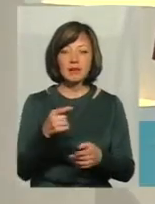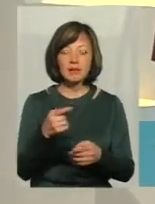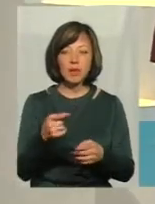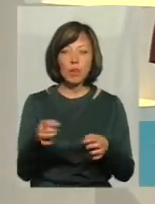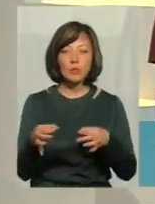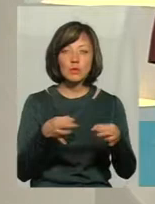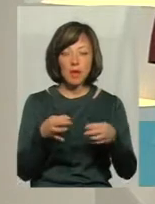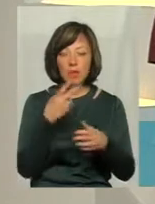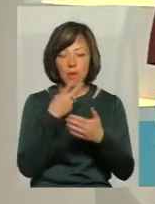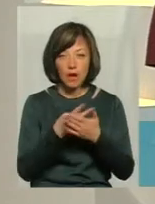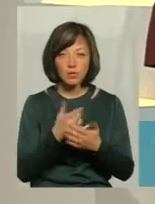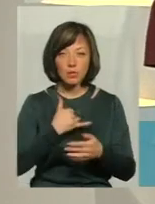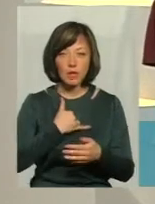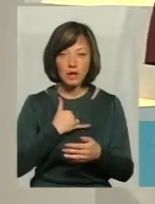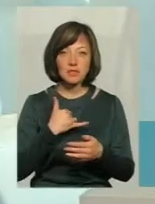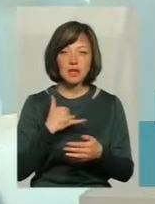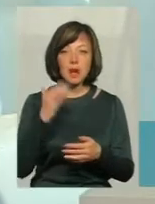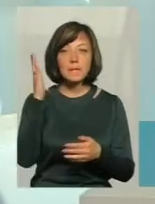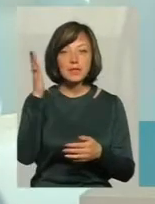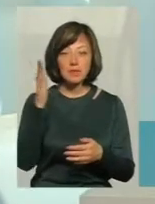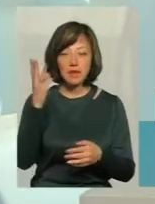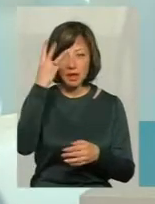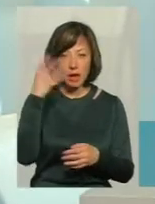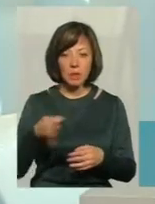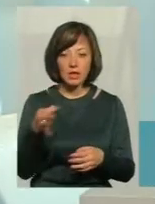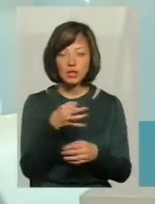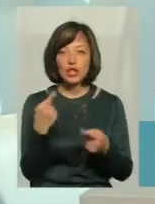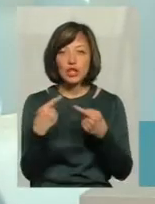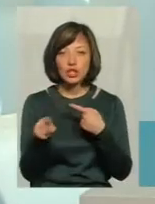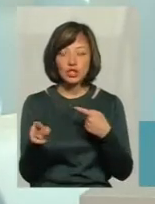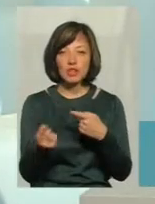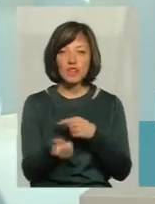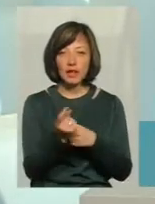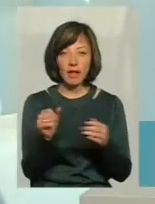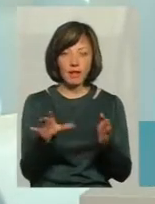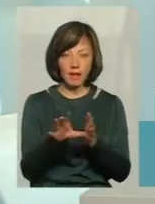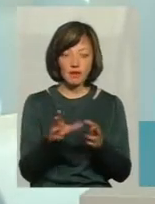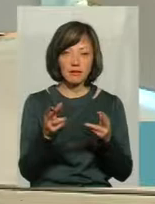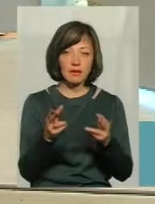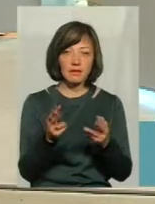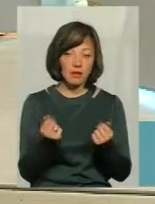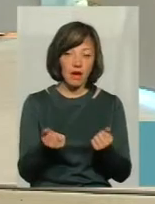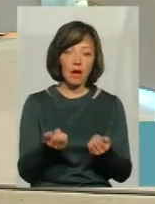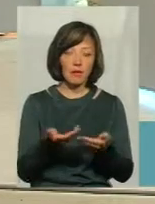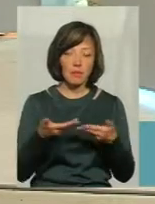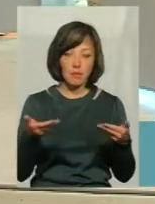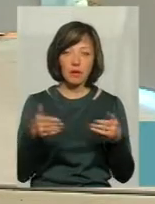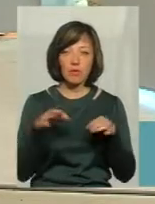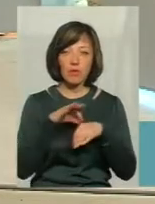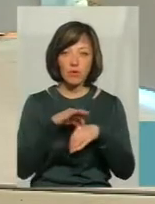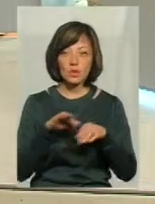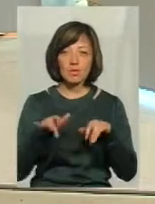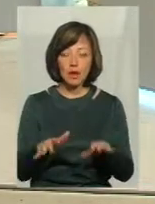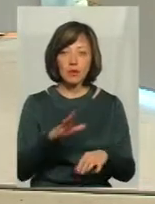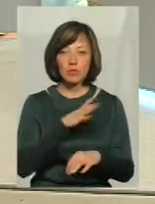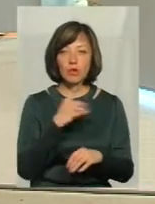тенденції саме на Хмельниччині до бачення отих альтернативних ресурсів і їх використання? Так, насправді ми проводимо низку заходів, і останній з них це був